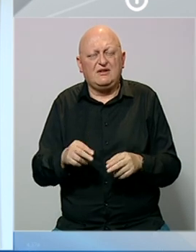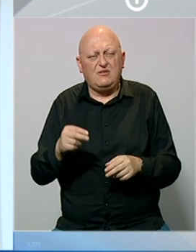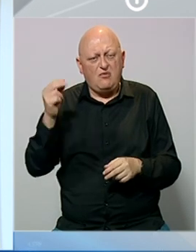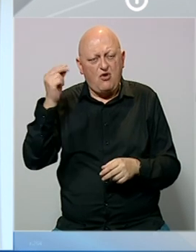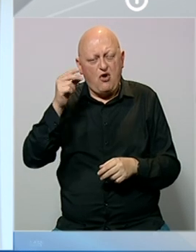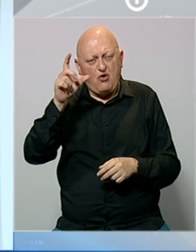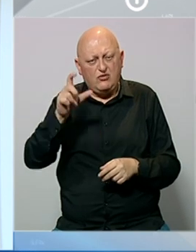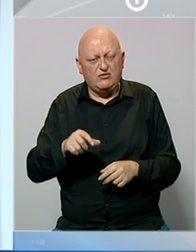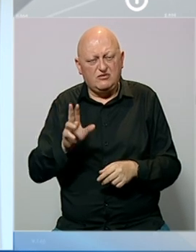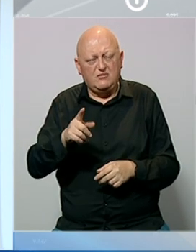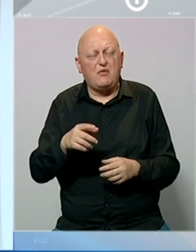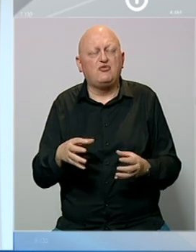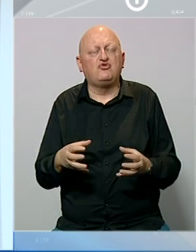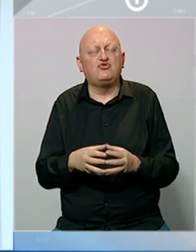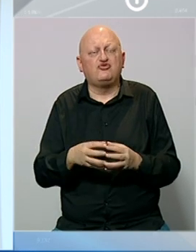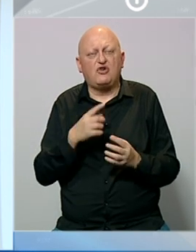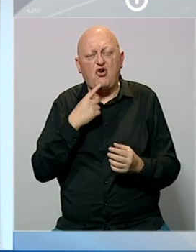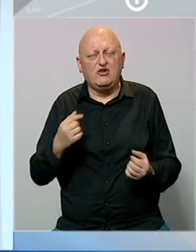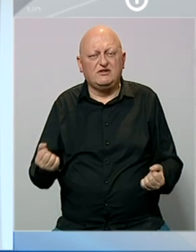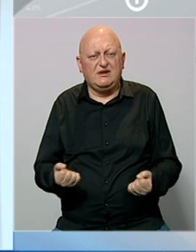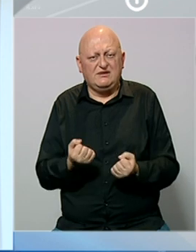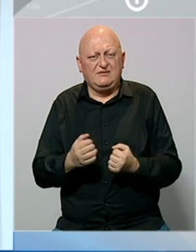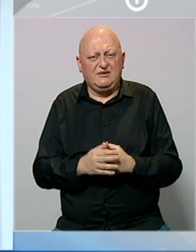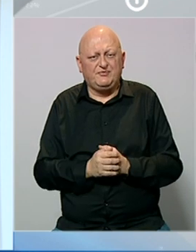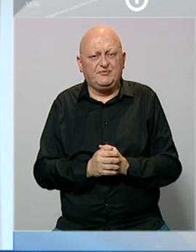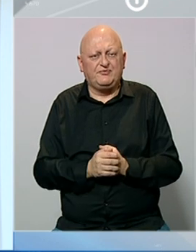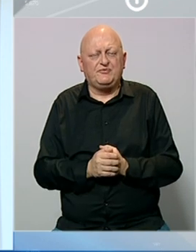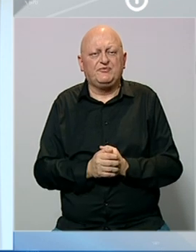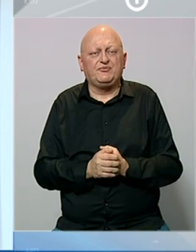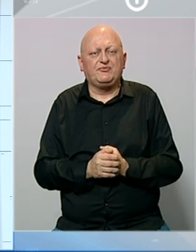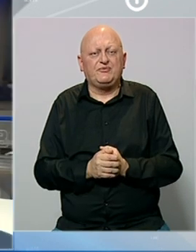obrazovanje, imamo tu i društvo koje se razvija.